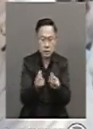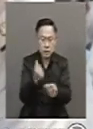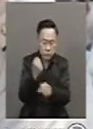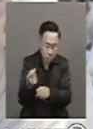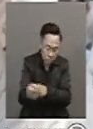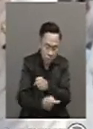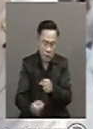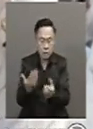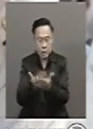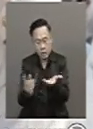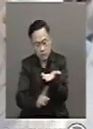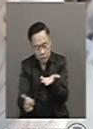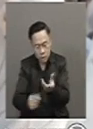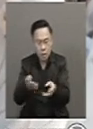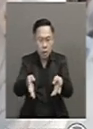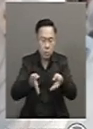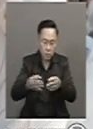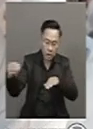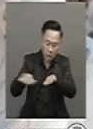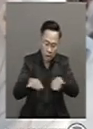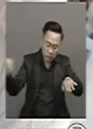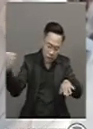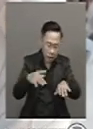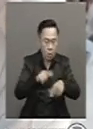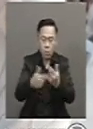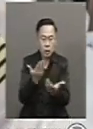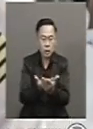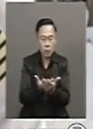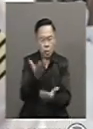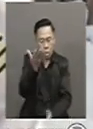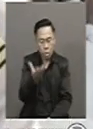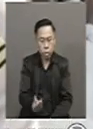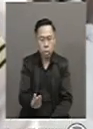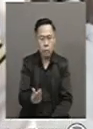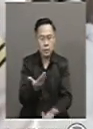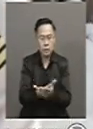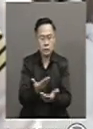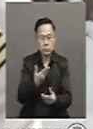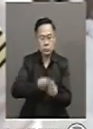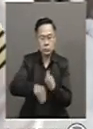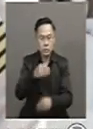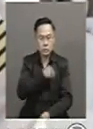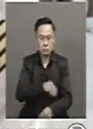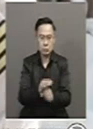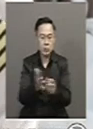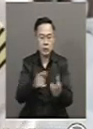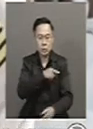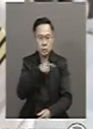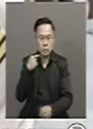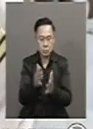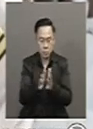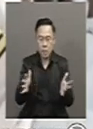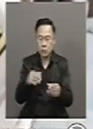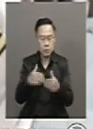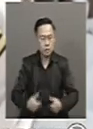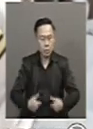จอไร่15ถังถึง20ถังอยู่ไม่ได้จริงอยู่ไม่ได ้ครับส่วนคุณสมนึก